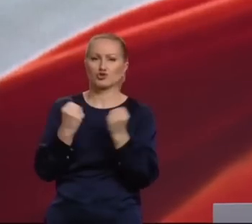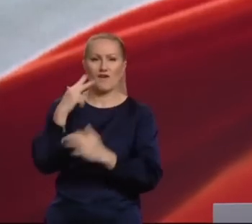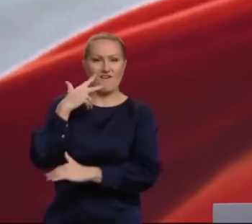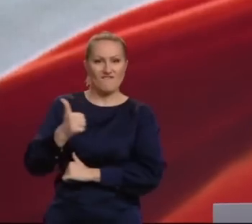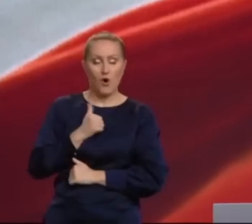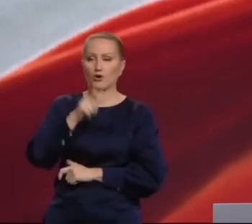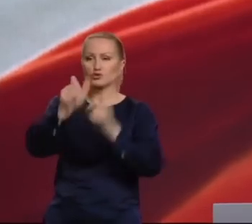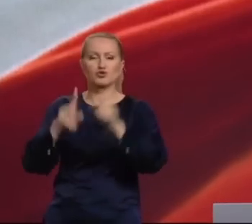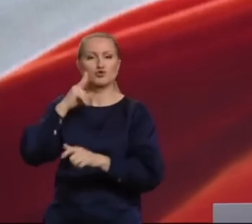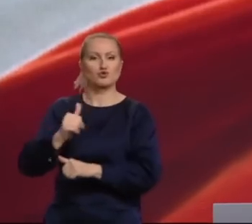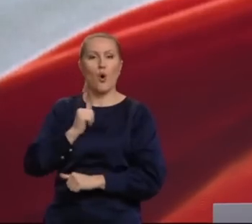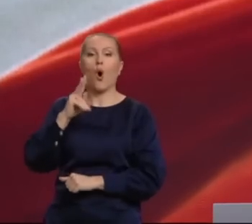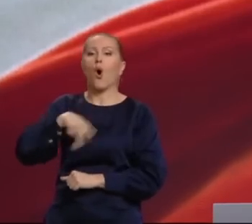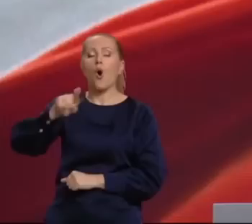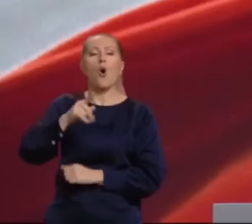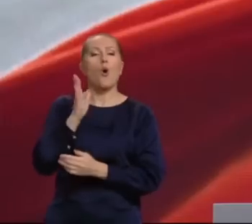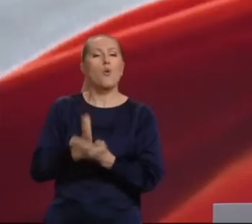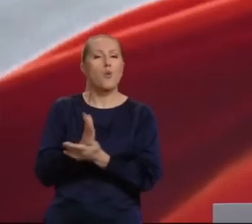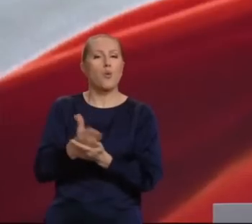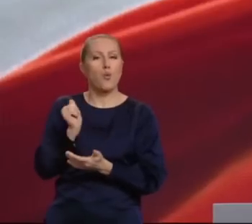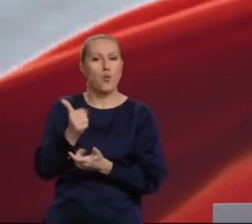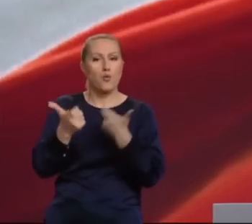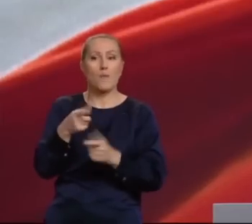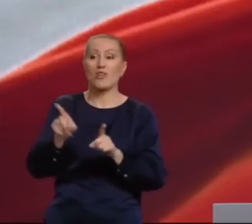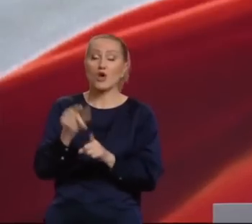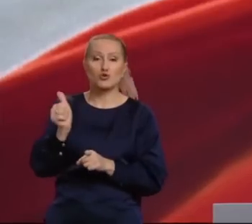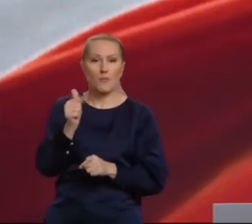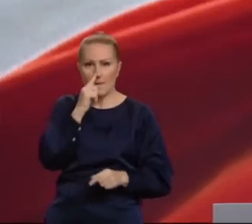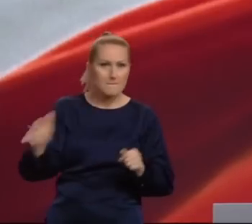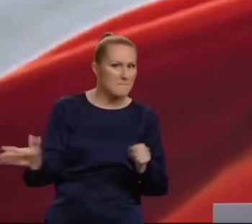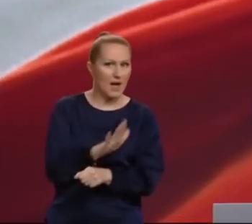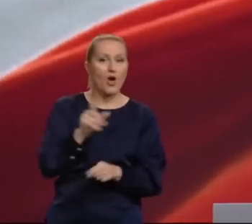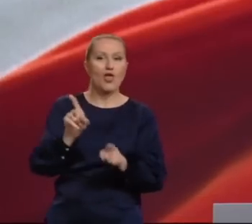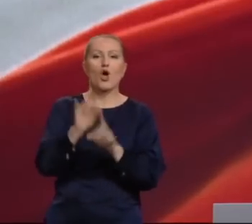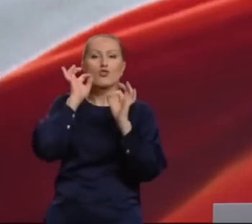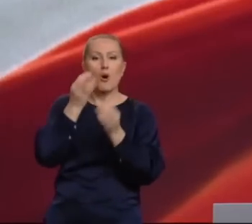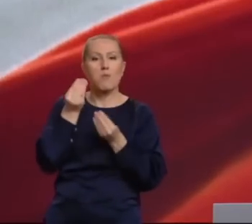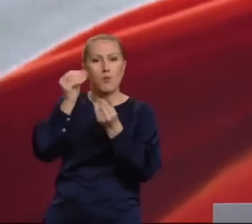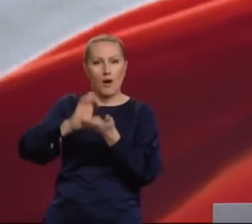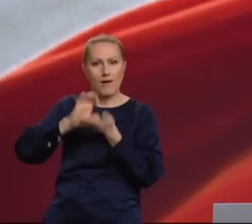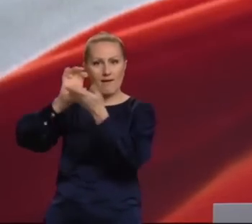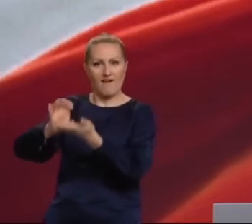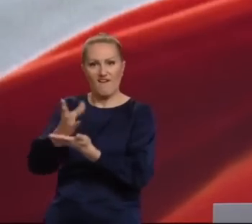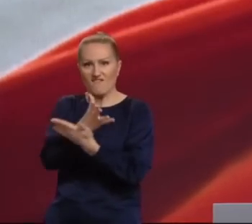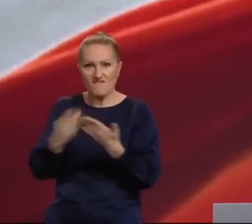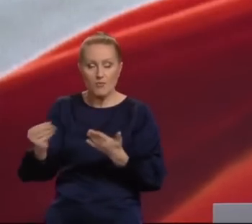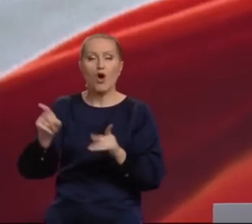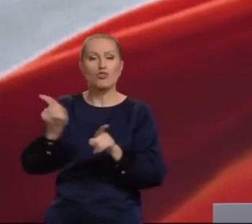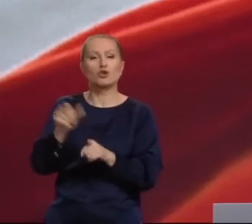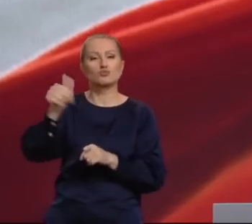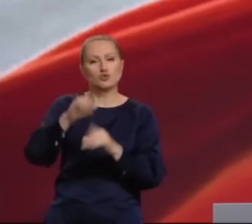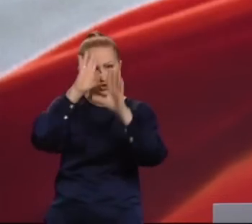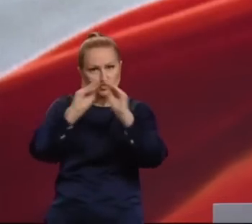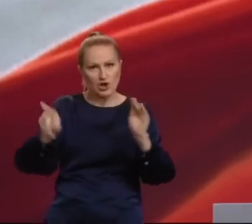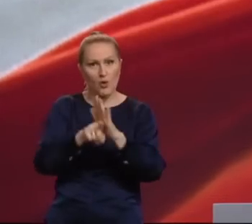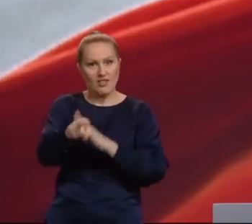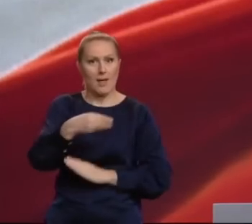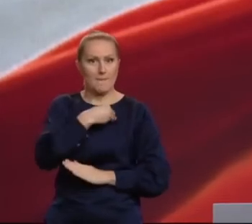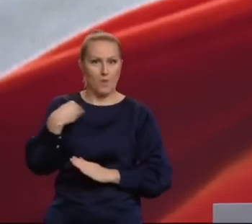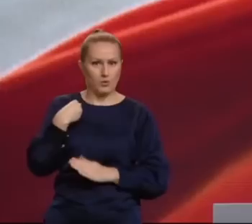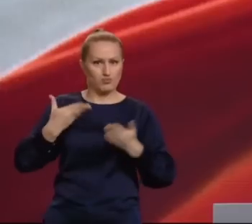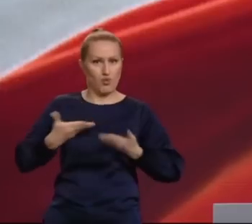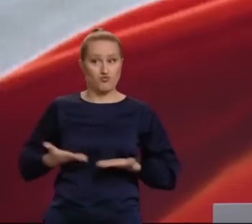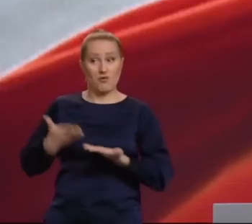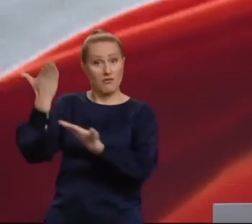będą obsługiwać, o wysokich kwalifikacjach. Musimy przyciągać ich dobrymi wynagrodzeniami. Potrzebny jest szacunek dla polskiego munduru, którego minister Błaszczak